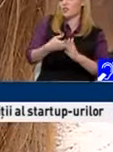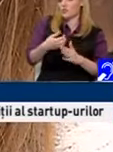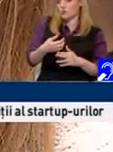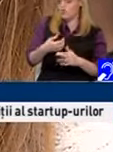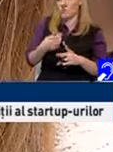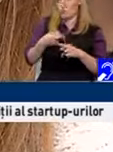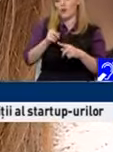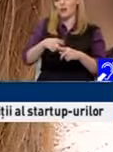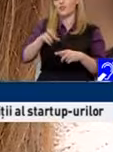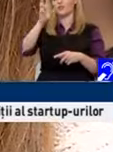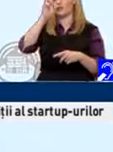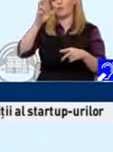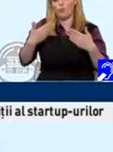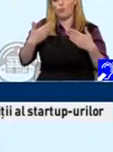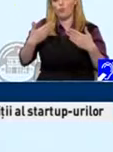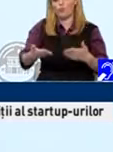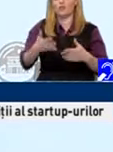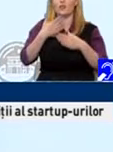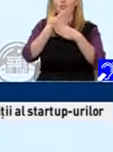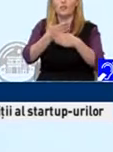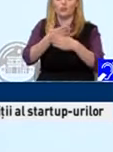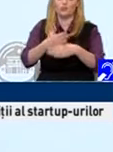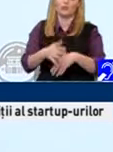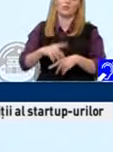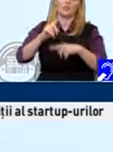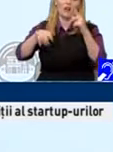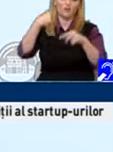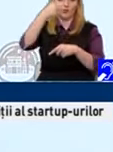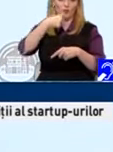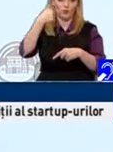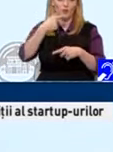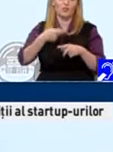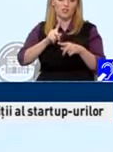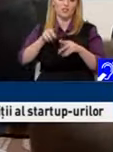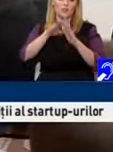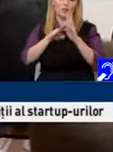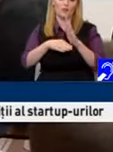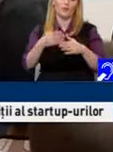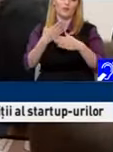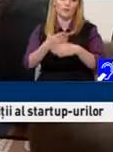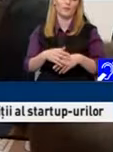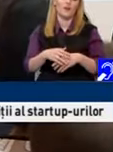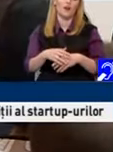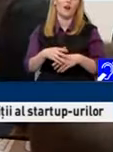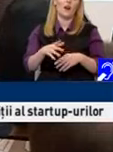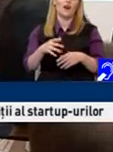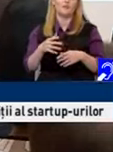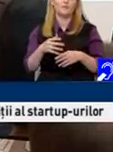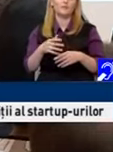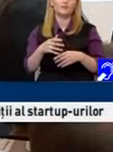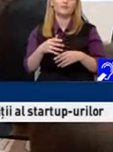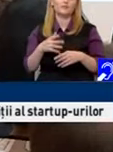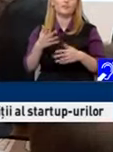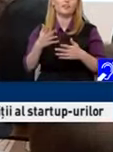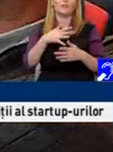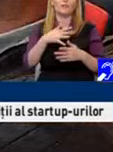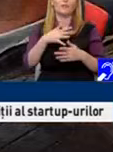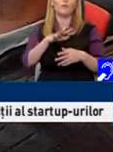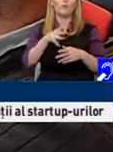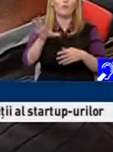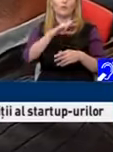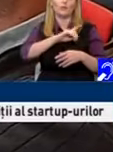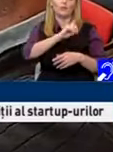finanța în jur de 10 startup-uri și ar putea fi accesat de anul viitor. Criteriile de selecție vor depinde de potențialul viitoarei companii și de